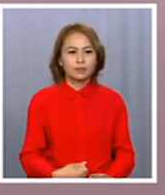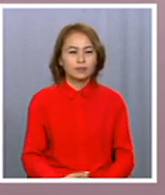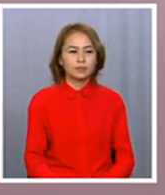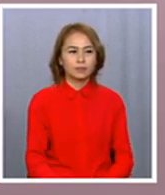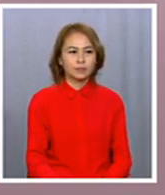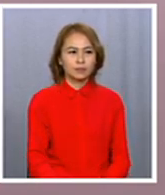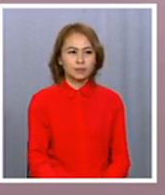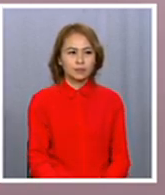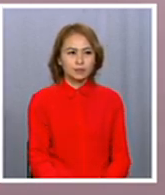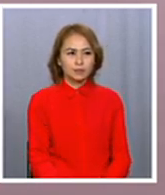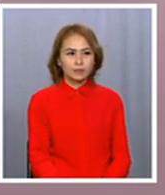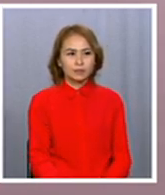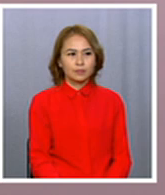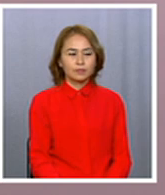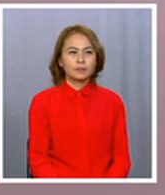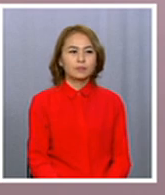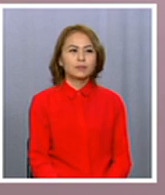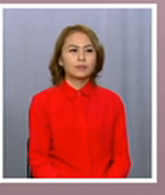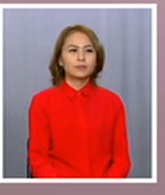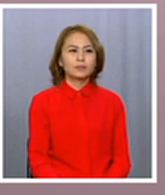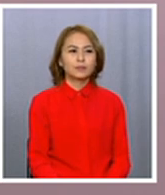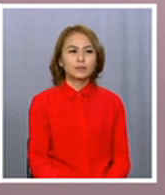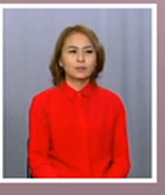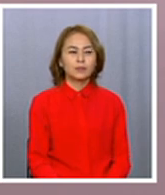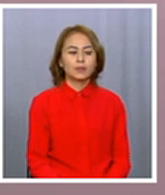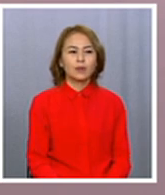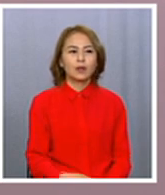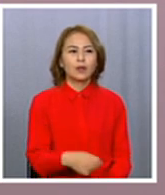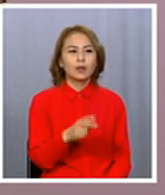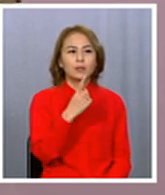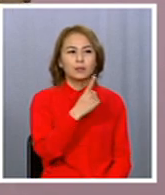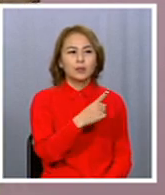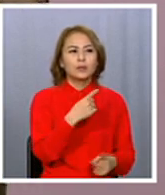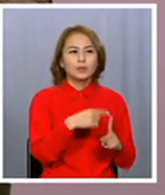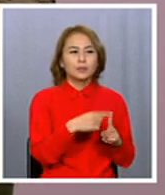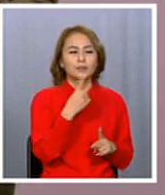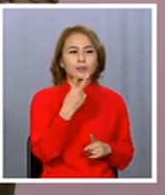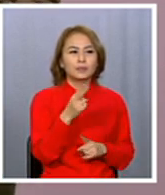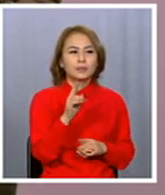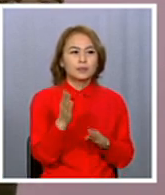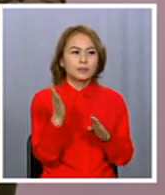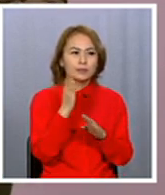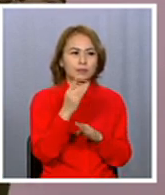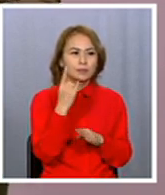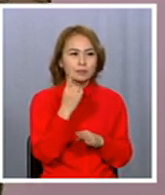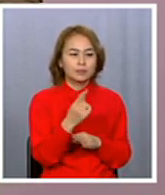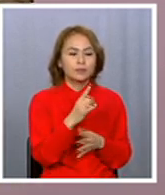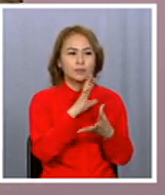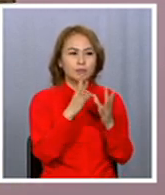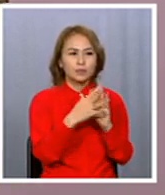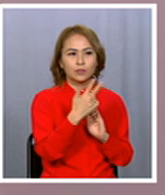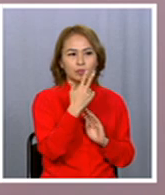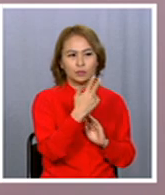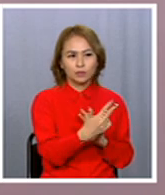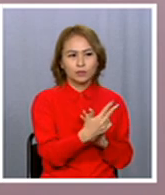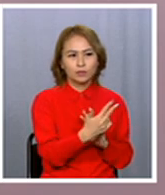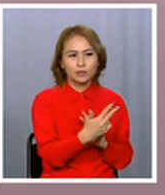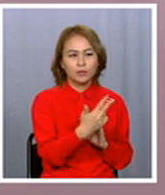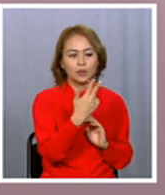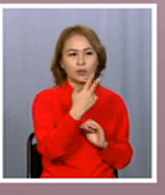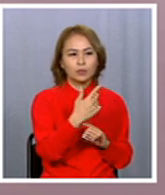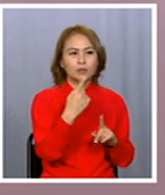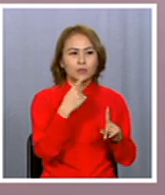Бірге 2-ні қосамыз. Т-ның алдында бір саны бар деп есептейміз. Қосындының мән 3-ке тең. Осы